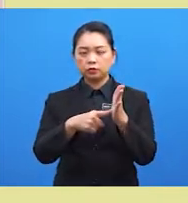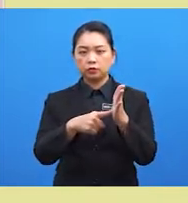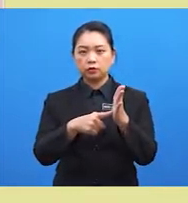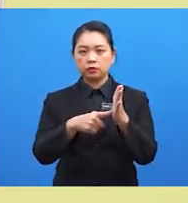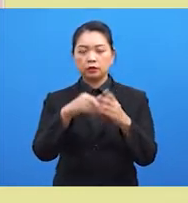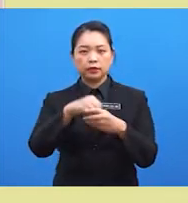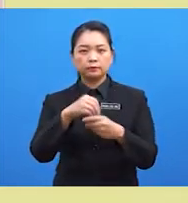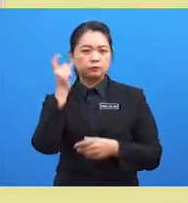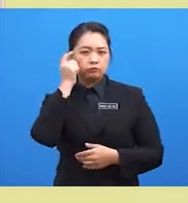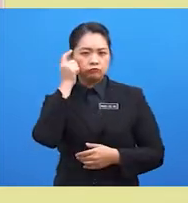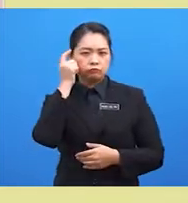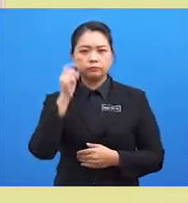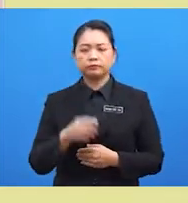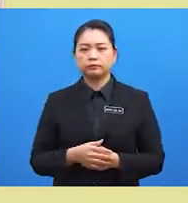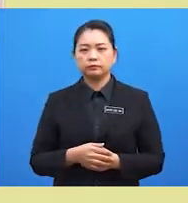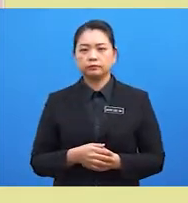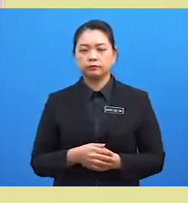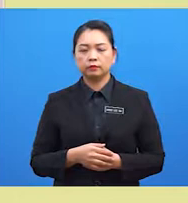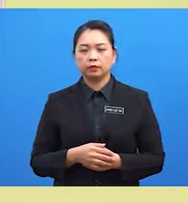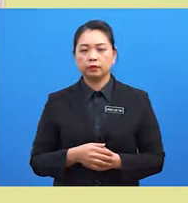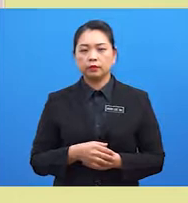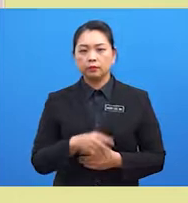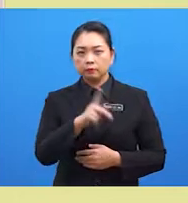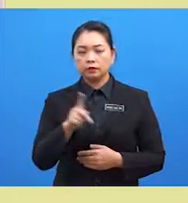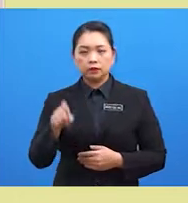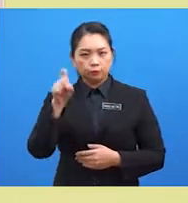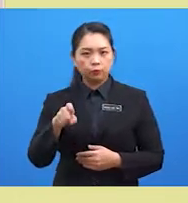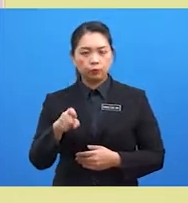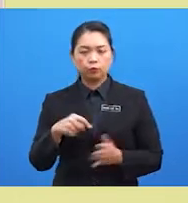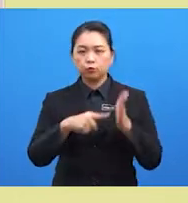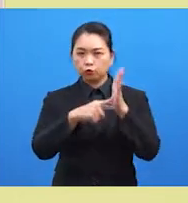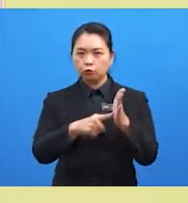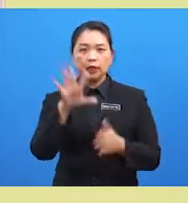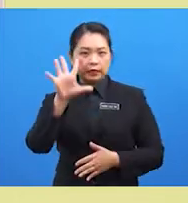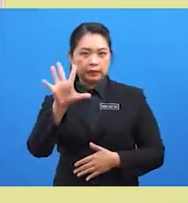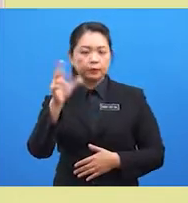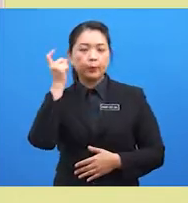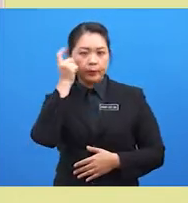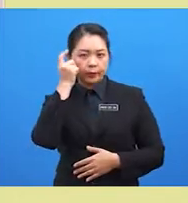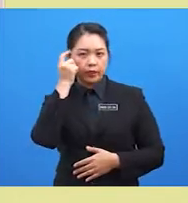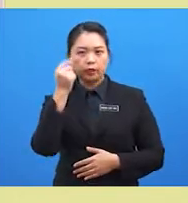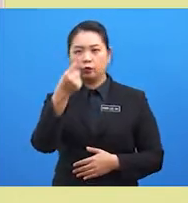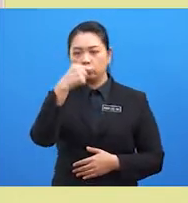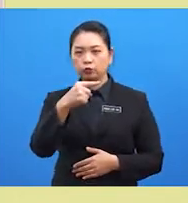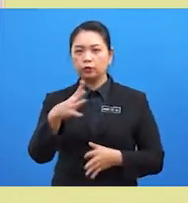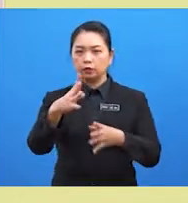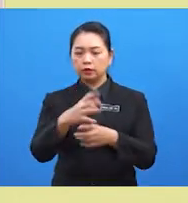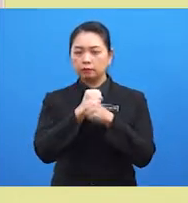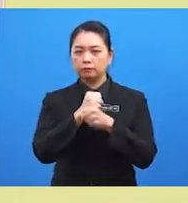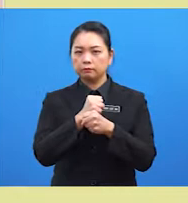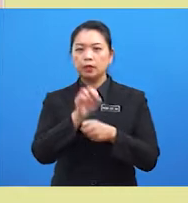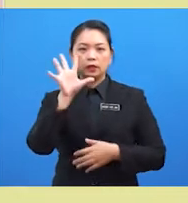pemikiran. Pelajar perlu mengemukakan 5 pemikiran untuk memperoleh